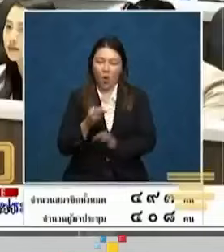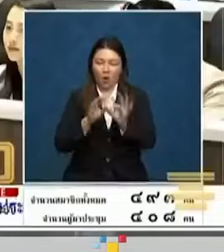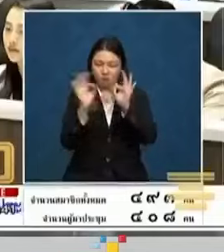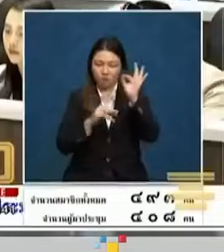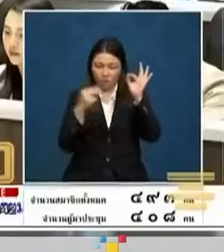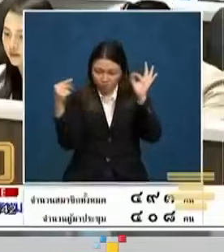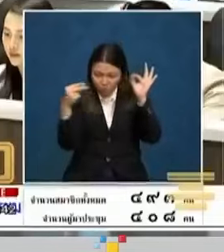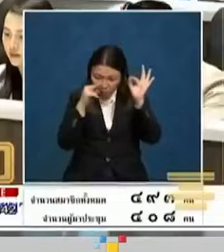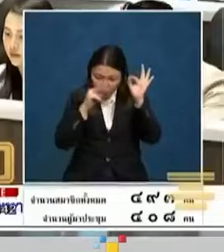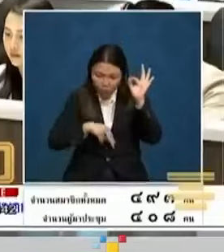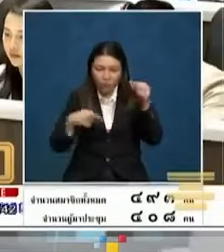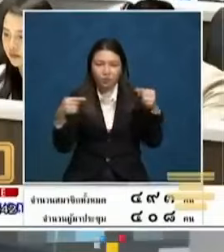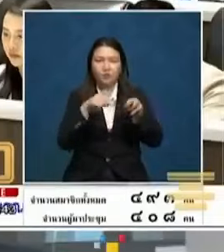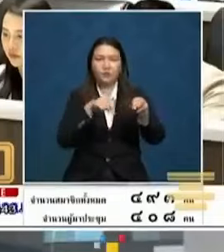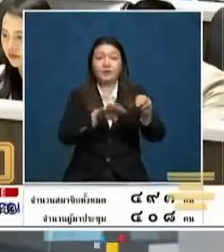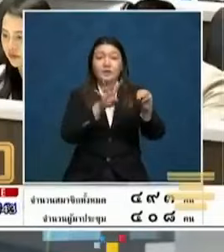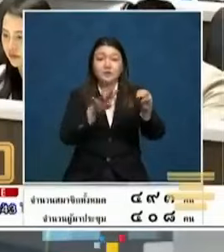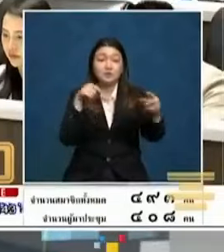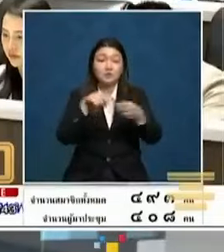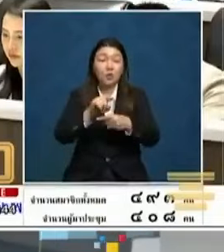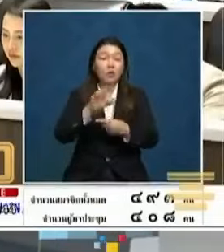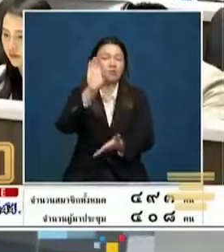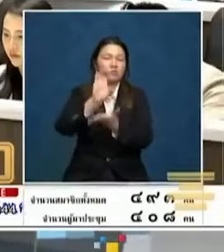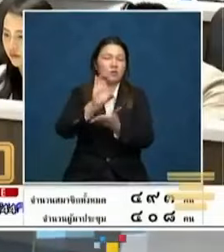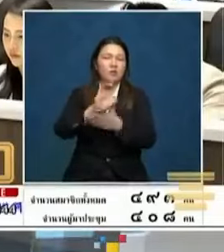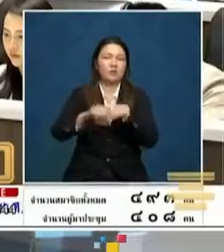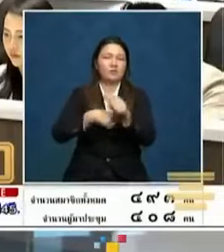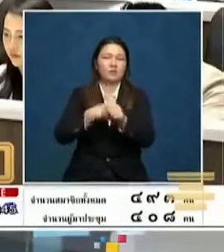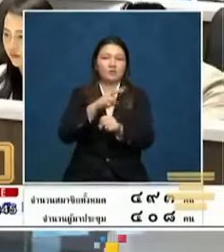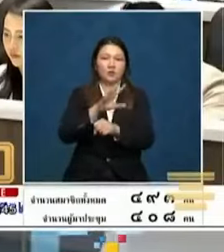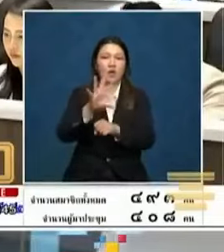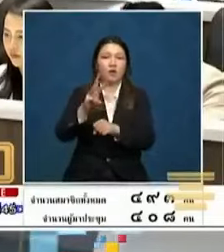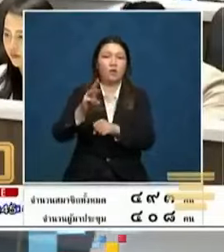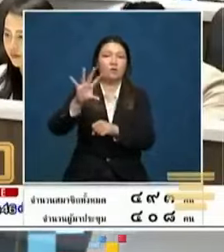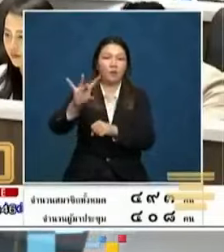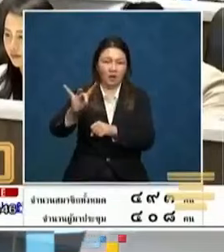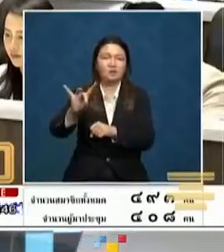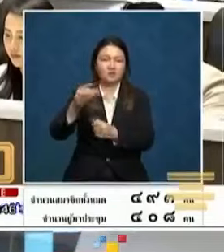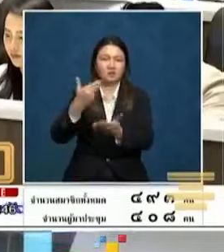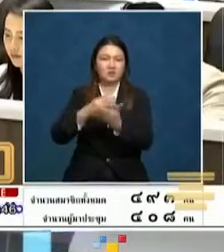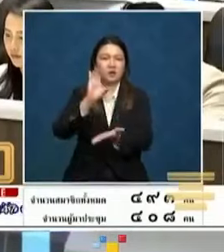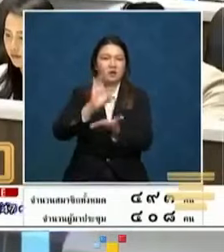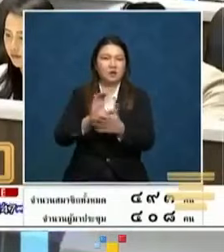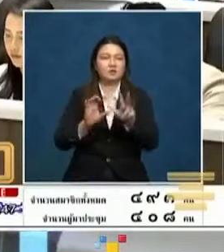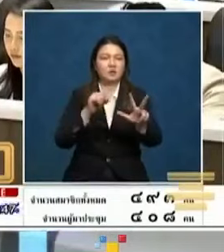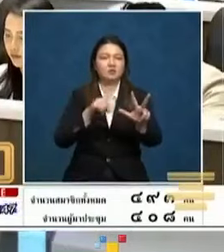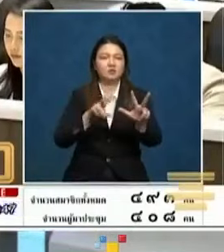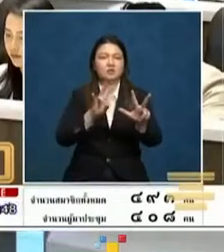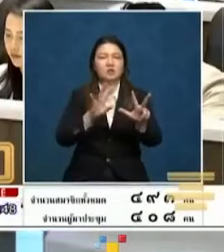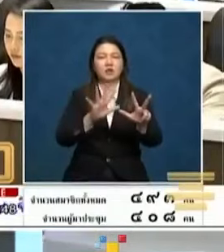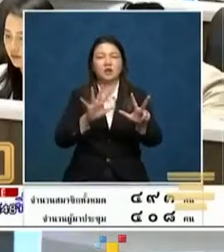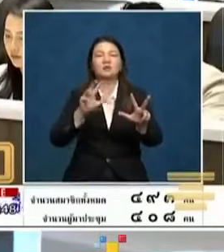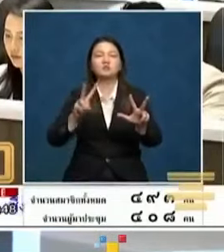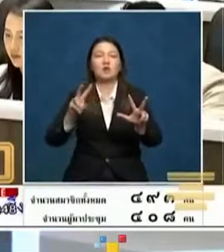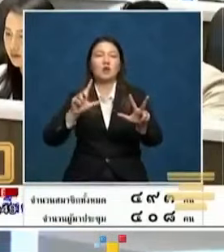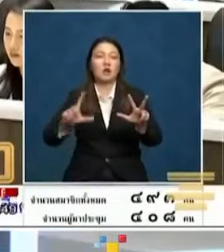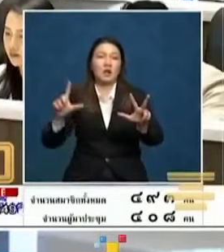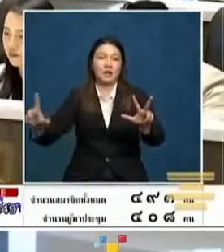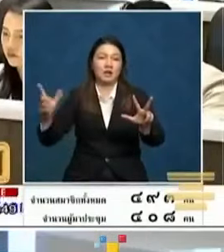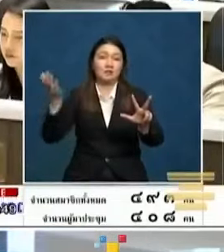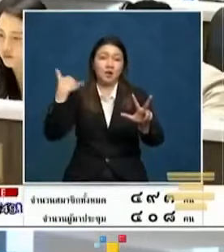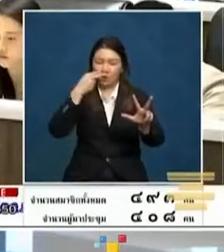จก กัน เยอะกว่านี้อีก ค่ะ เงินเดือนวัยรุ่นอะไรต่อไม่ไรที่เขาอยากจะเอาไปหาเสียงอ่ะนะเพ